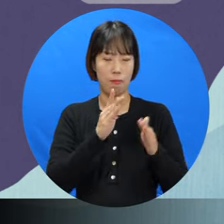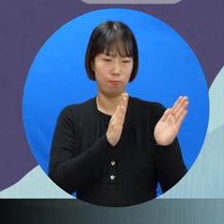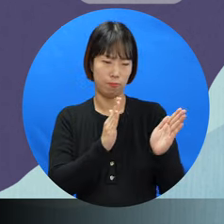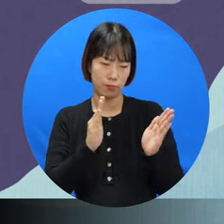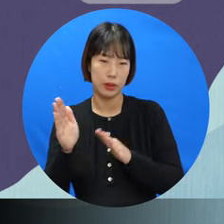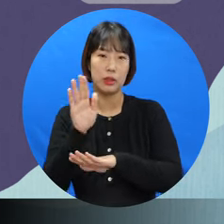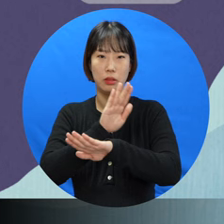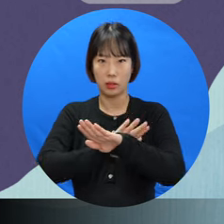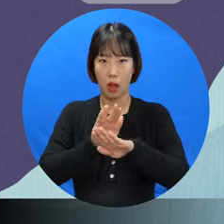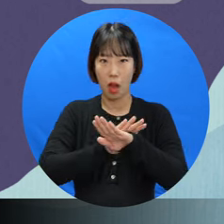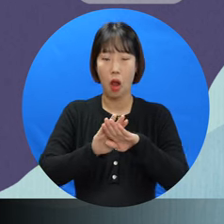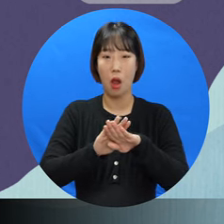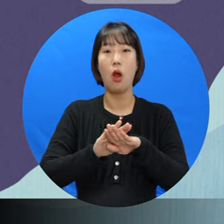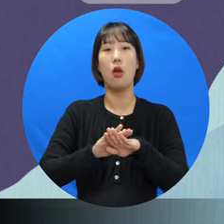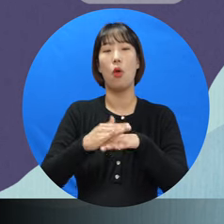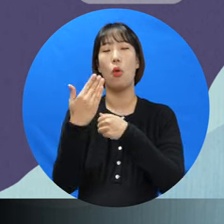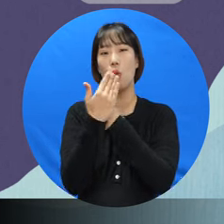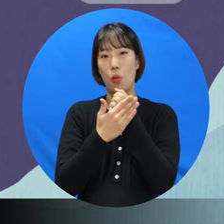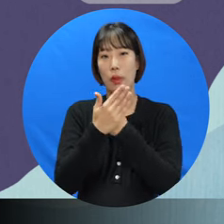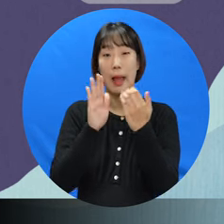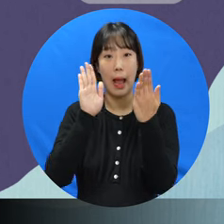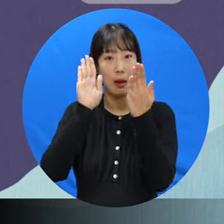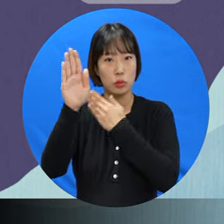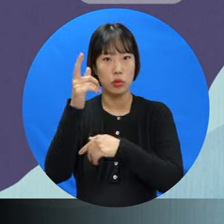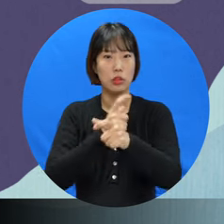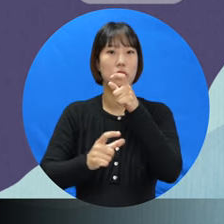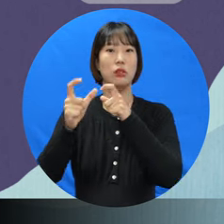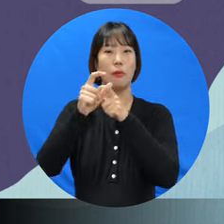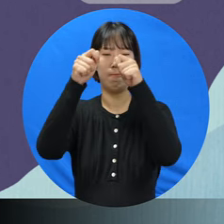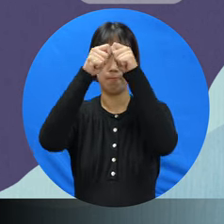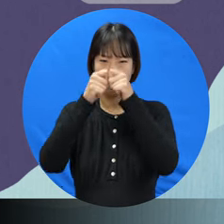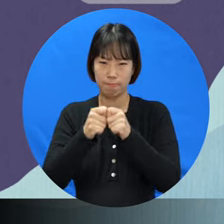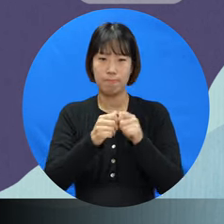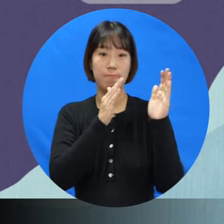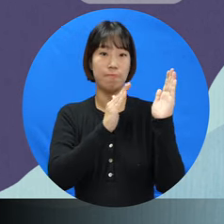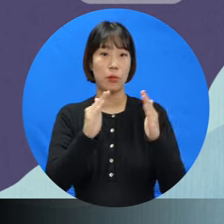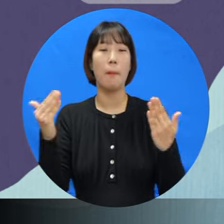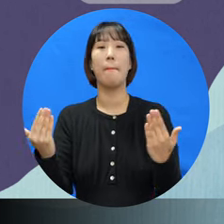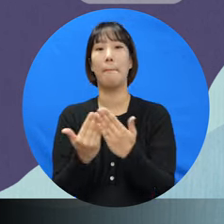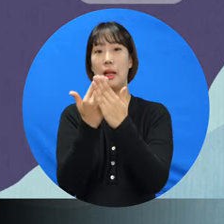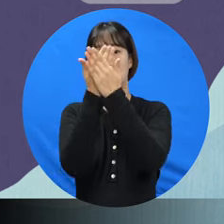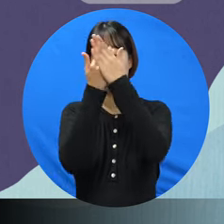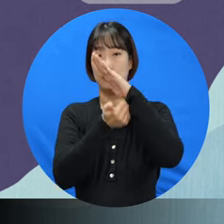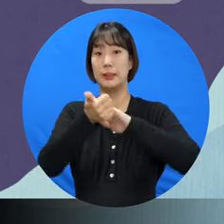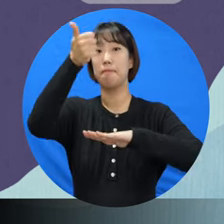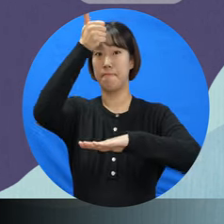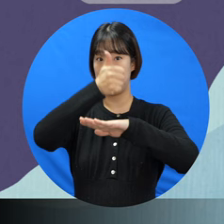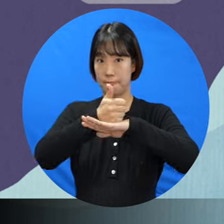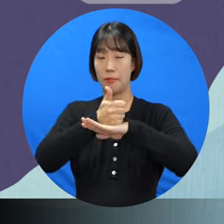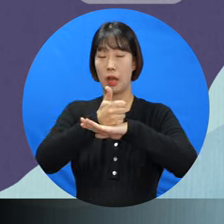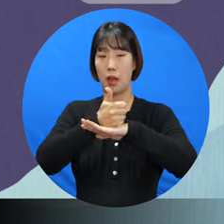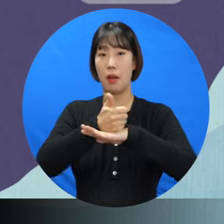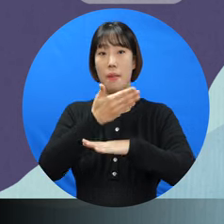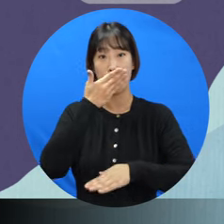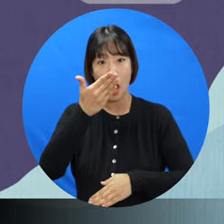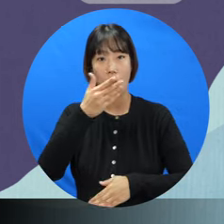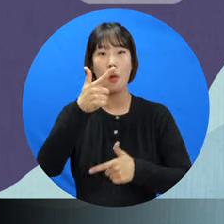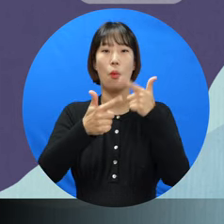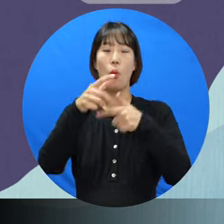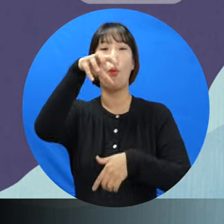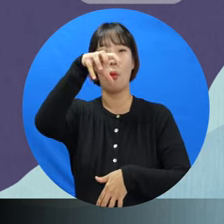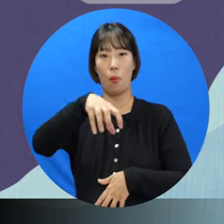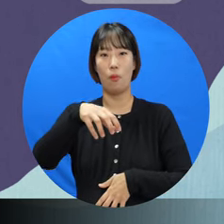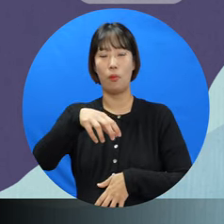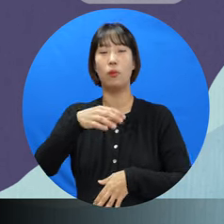하나하나 쌓아올린 안정된 기반 회 앞으로도 더 큰 번영과 희망이 함께하는 그런 모포를